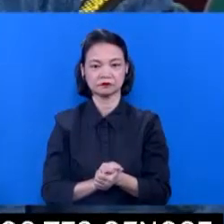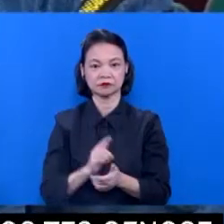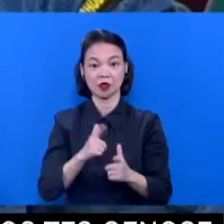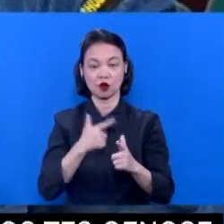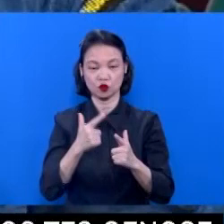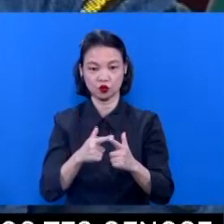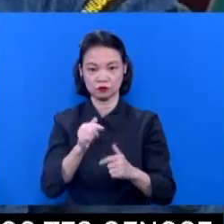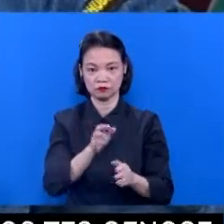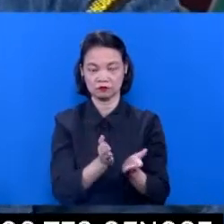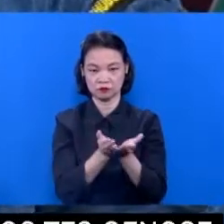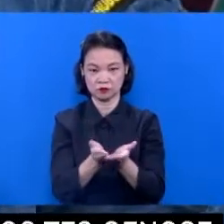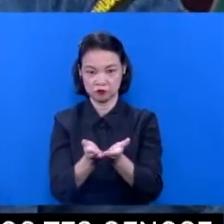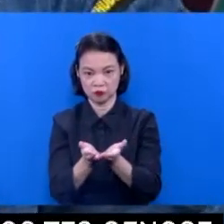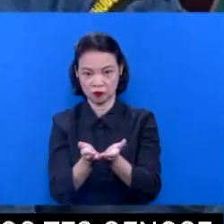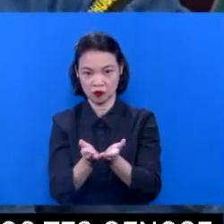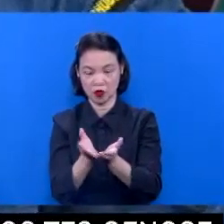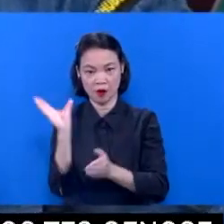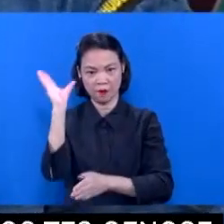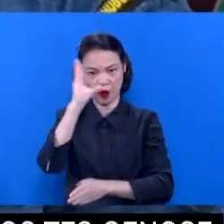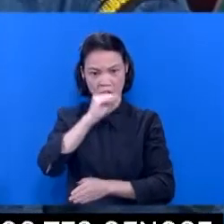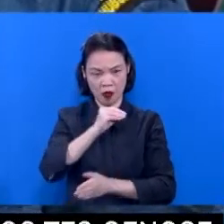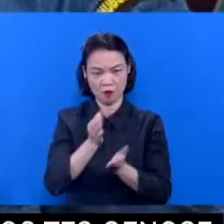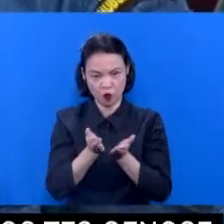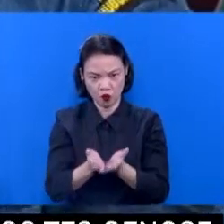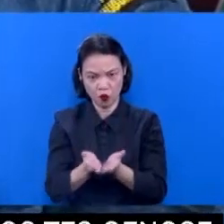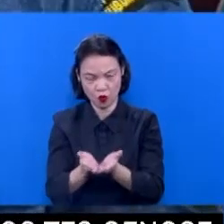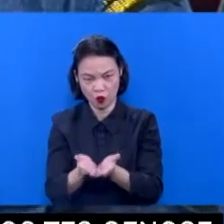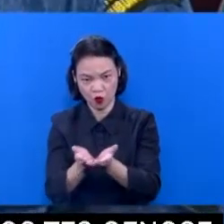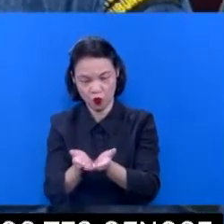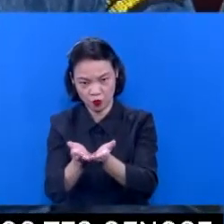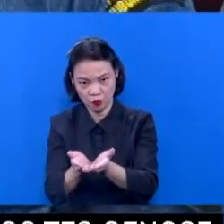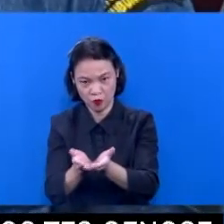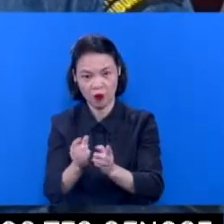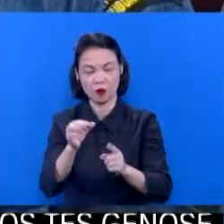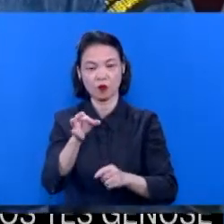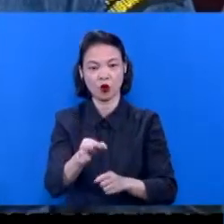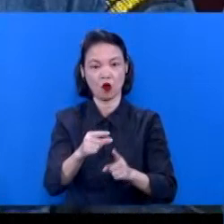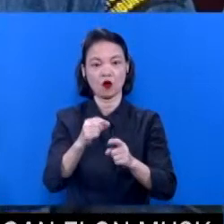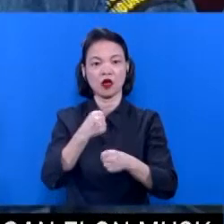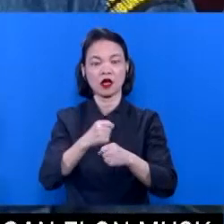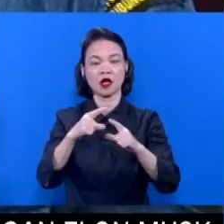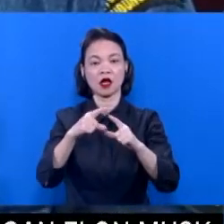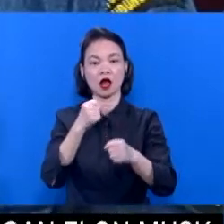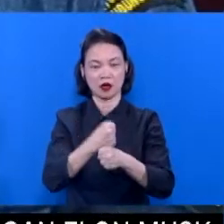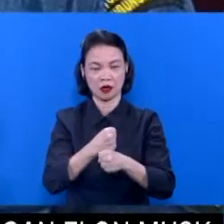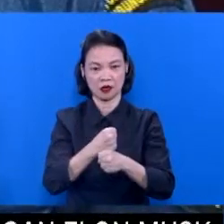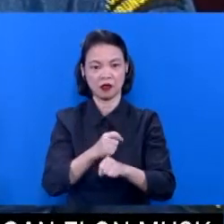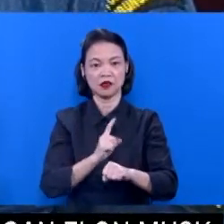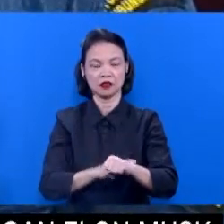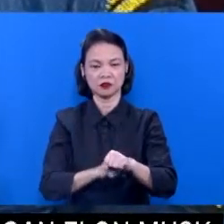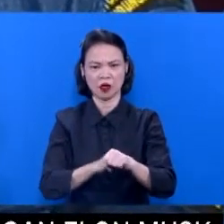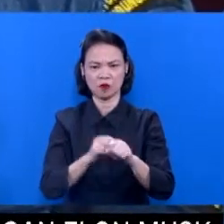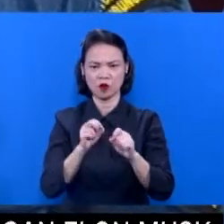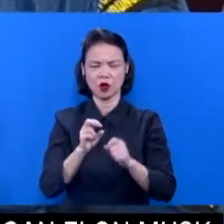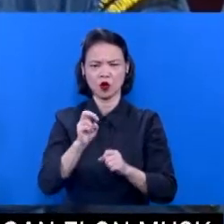dari Waisilip malamnya itu dia ke Gak. Iya. Nah, di Gak itu kurang lebih kandasnya itu jam